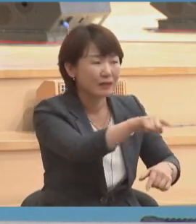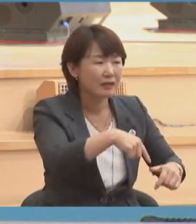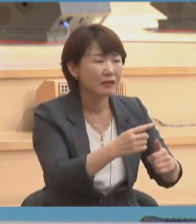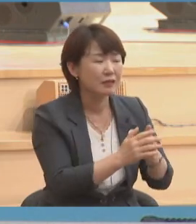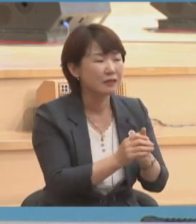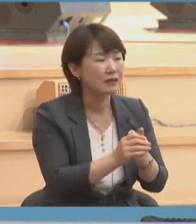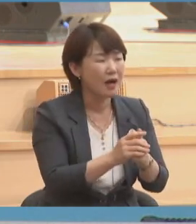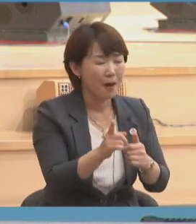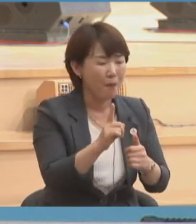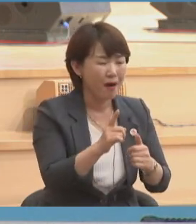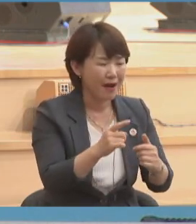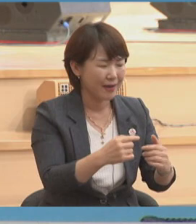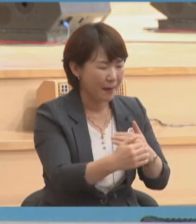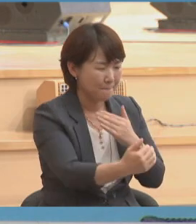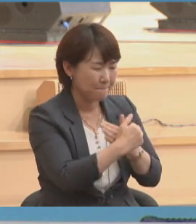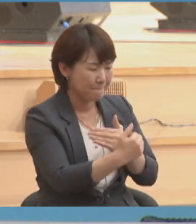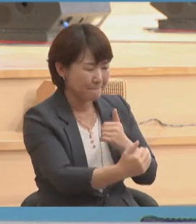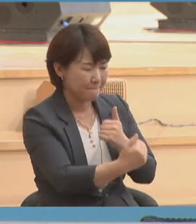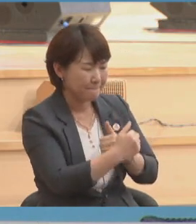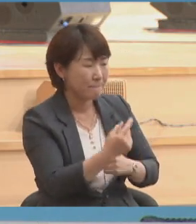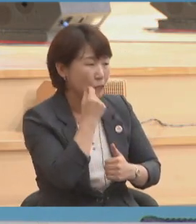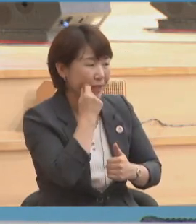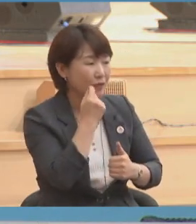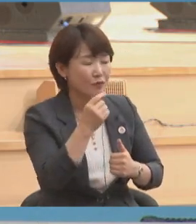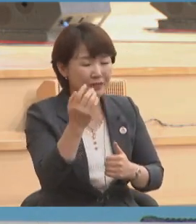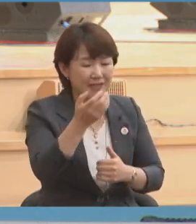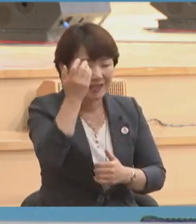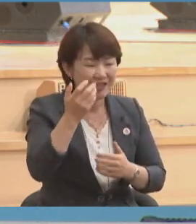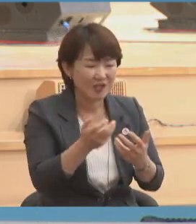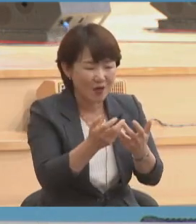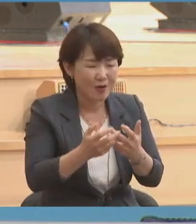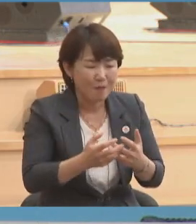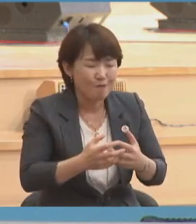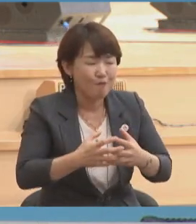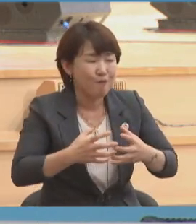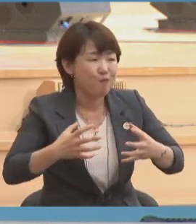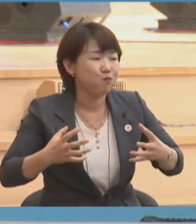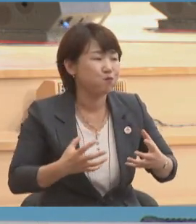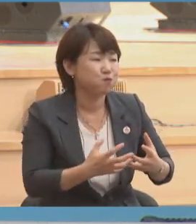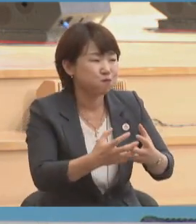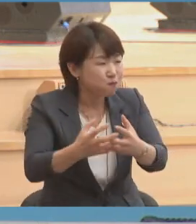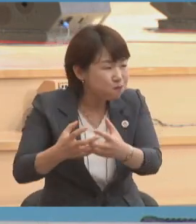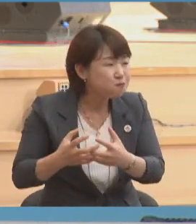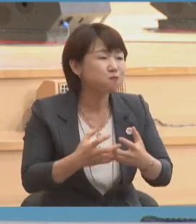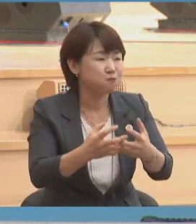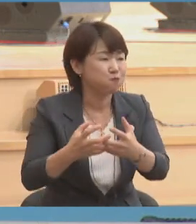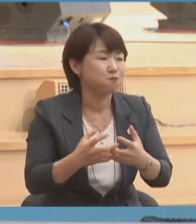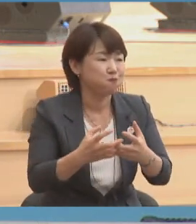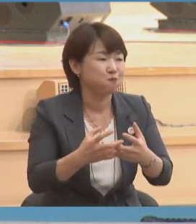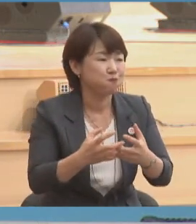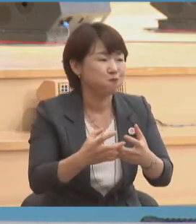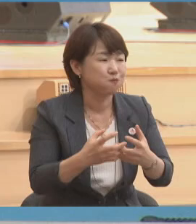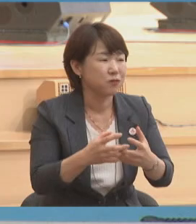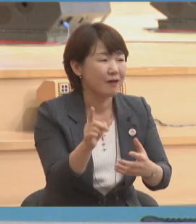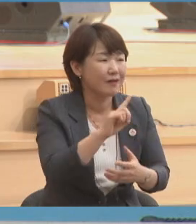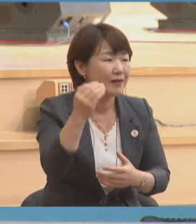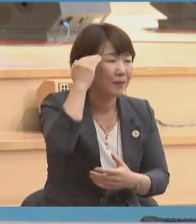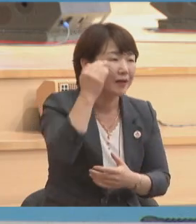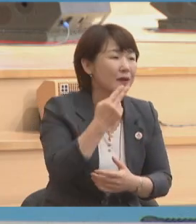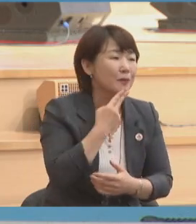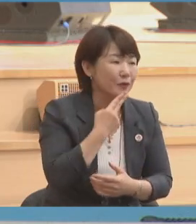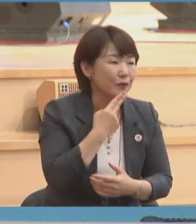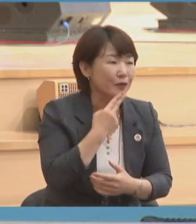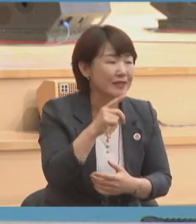차 들어오지 못하도록 어떻게 해요? 성령으로 꽉 채우는 충만. 근데